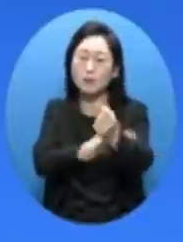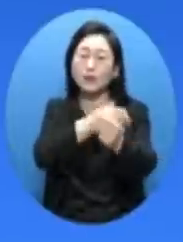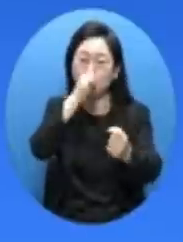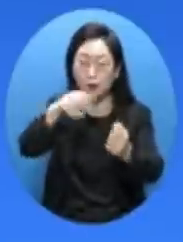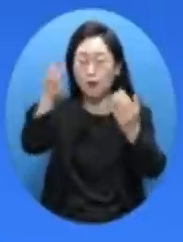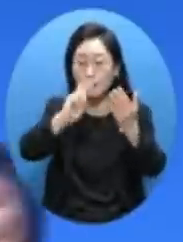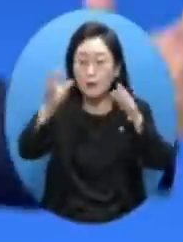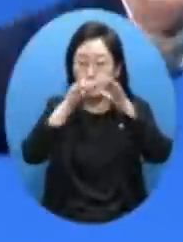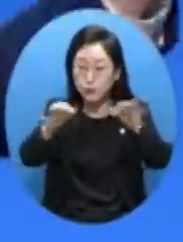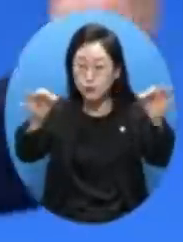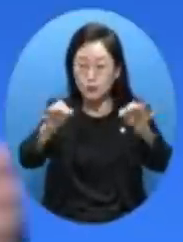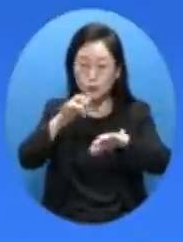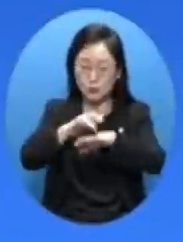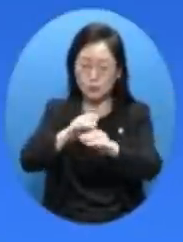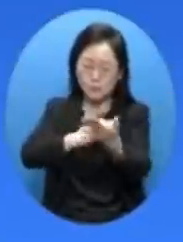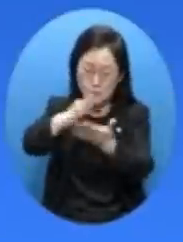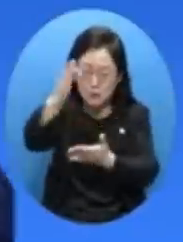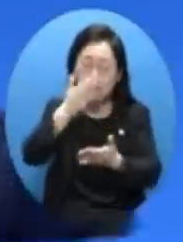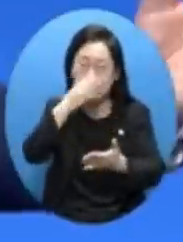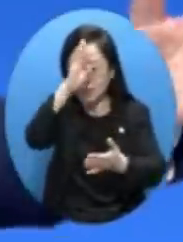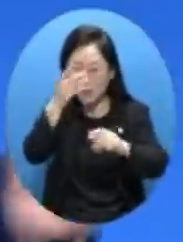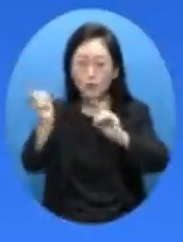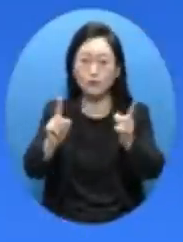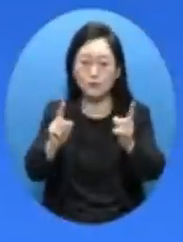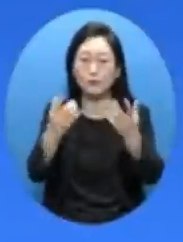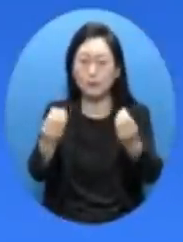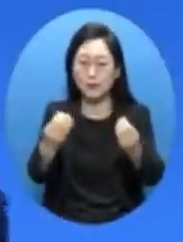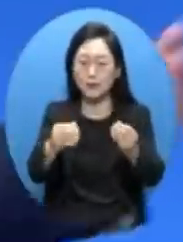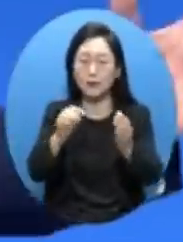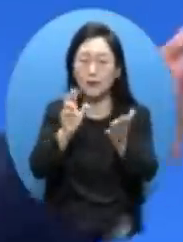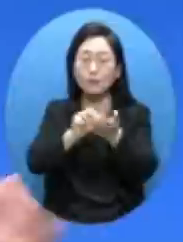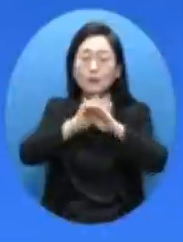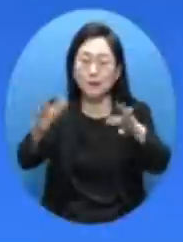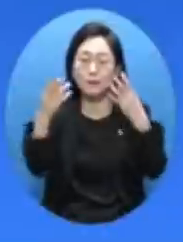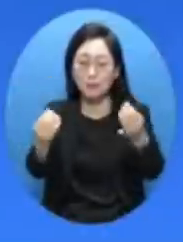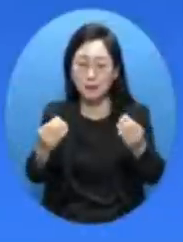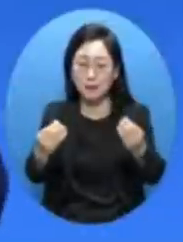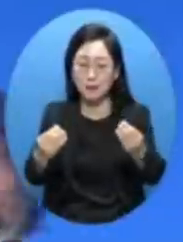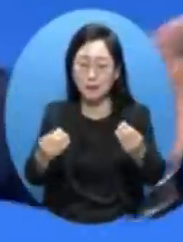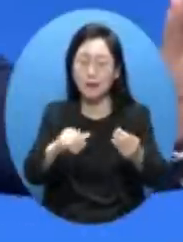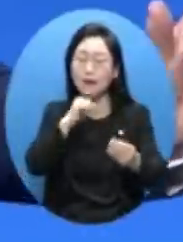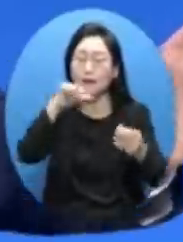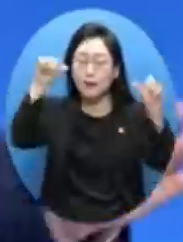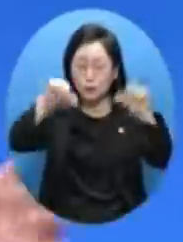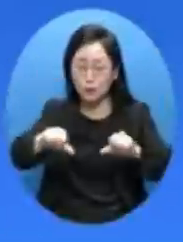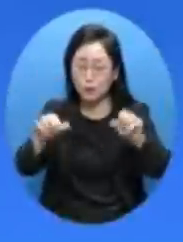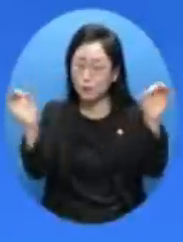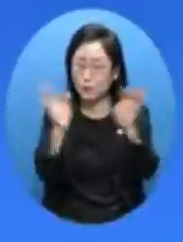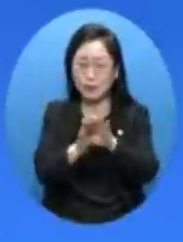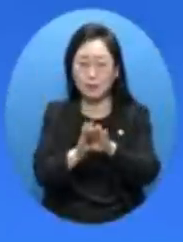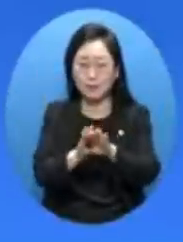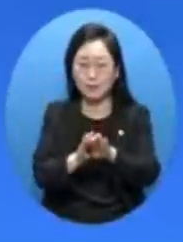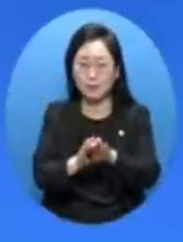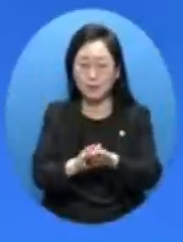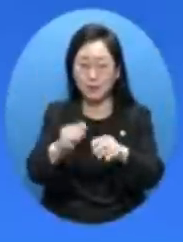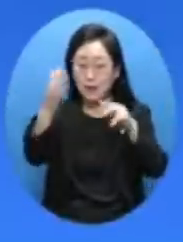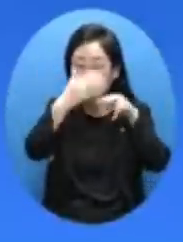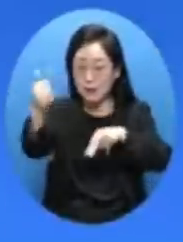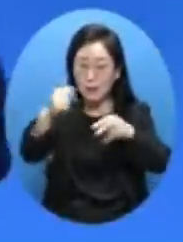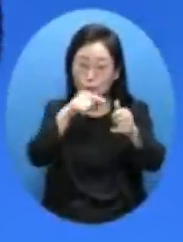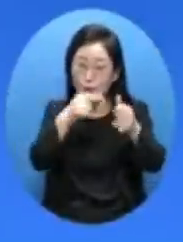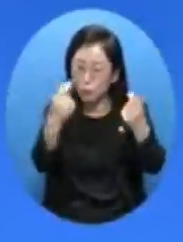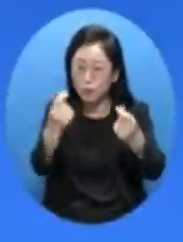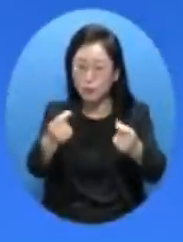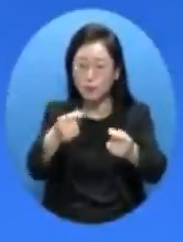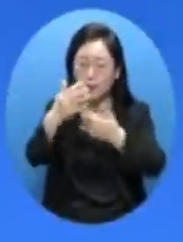부를 때 귀신이 쫓겨나갔습니다. 병이 고침받았습니다. 문제가 해결됐습니다. 가난과 저주가 물러갔던 것입니다. 3일이 부르짖어 기도할 때